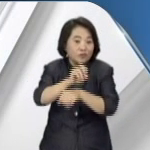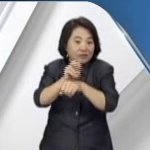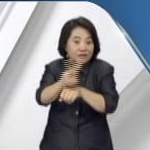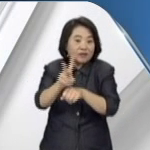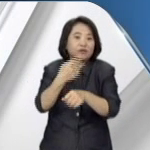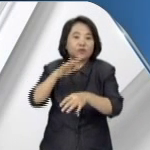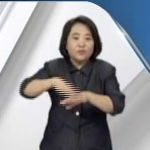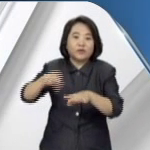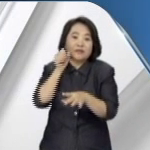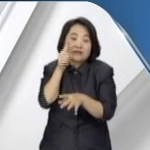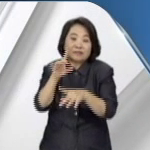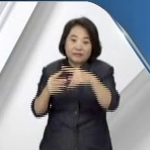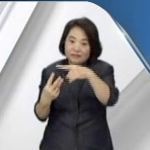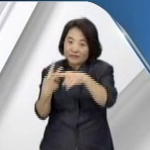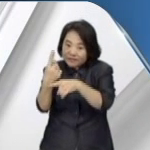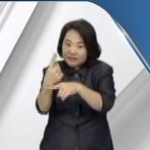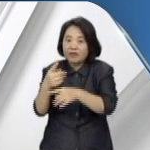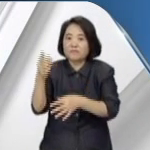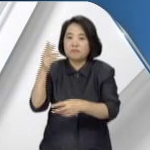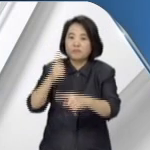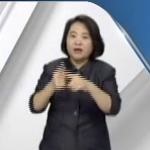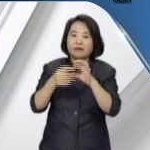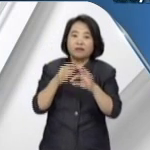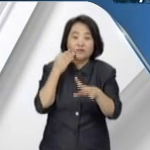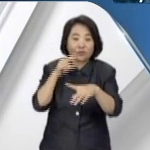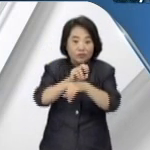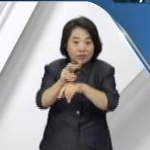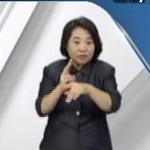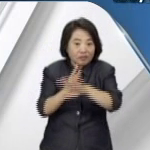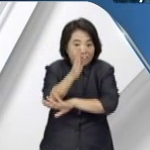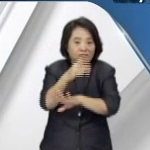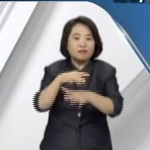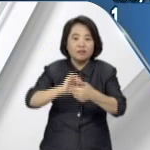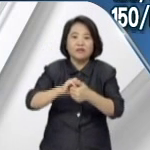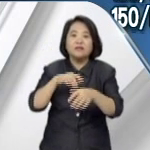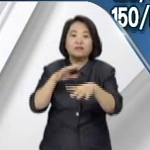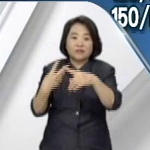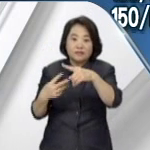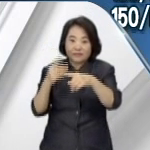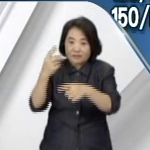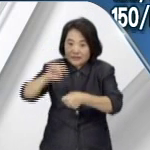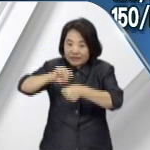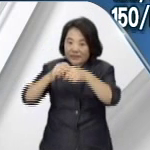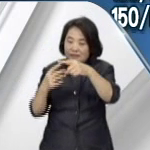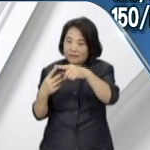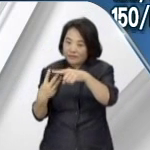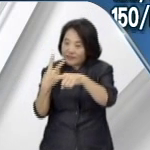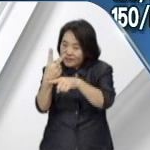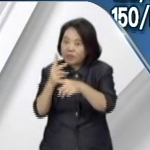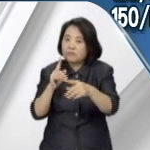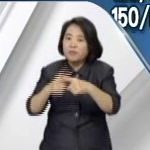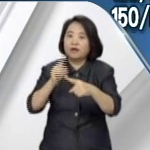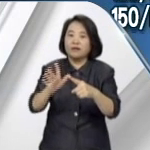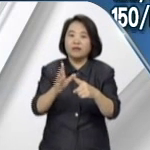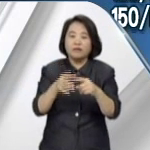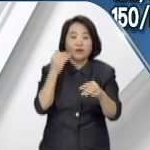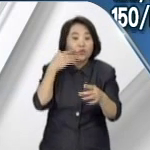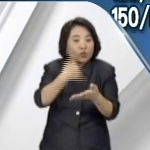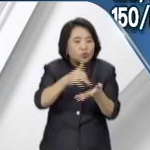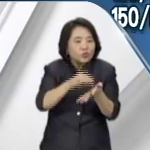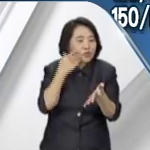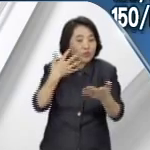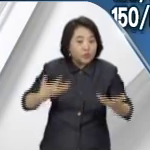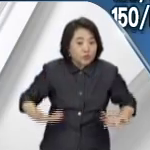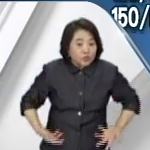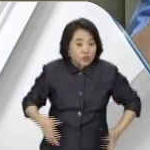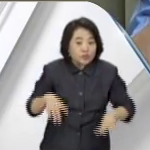内，行业级别 EU 三分之一 P， 超过六点钟过后，再个增加到 EU 三分之一 P。用业级班的劳工来讲，是讲休息日